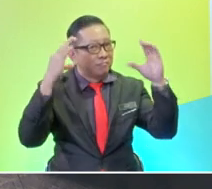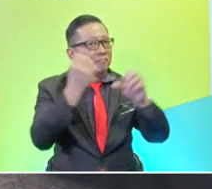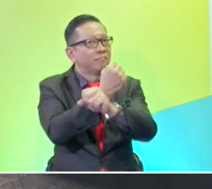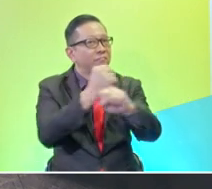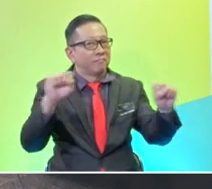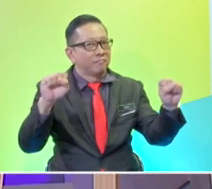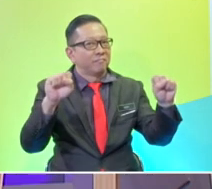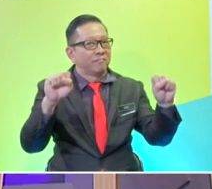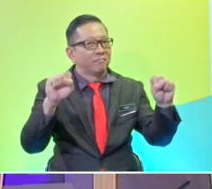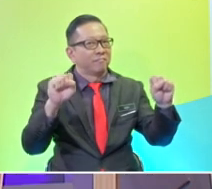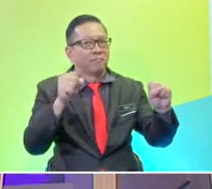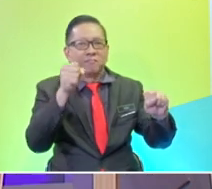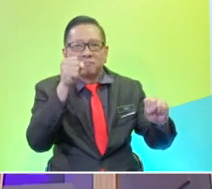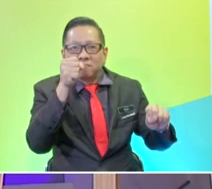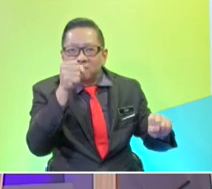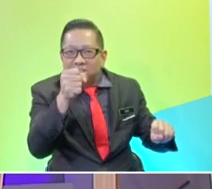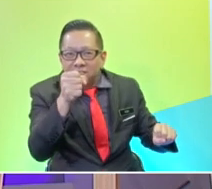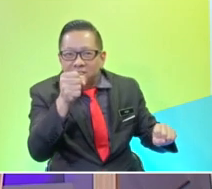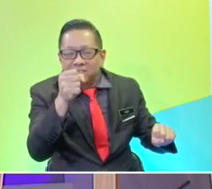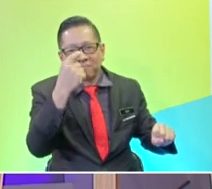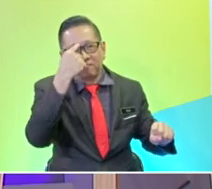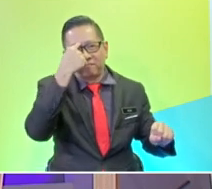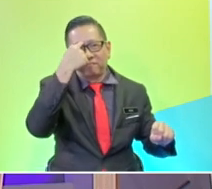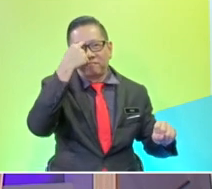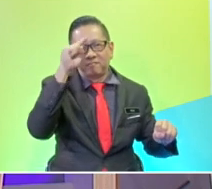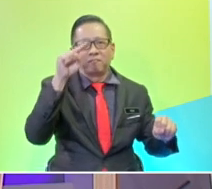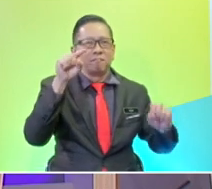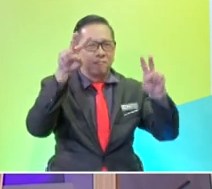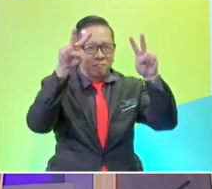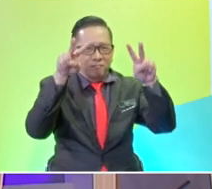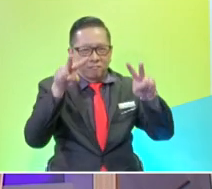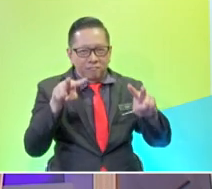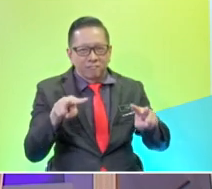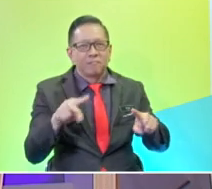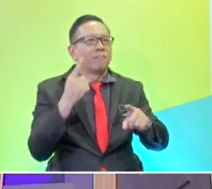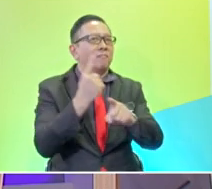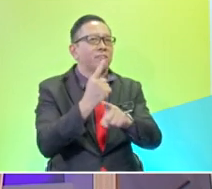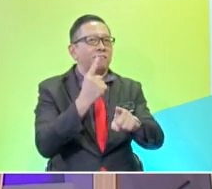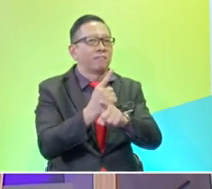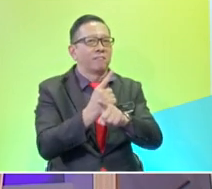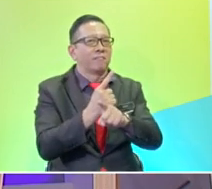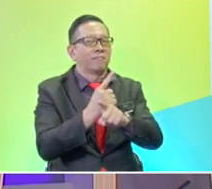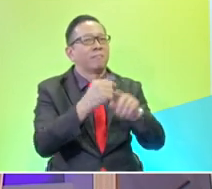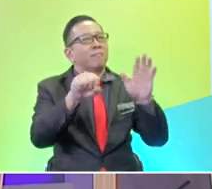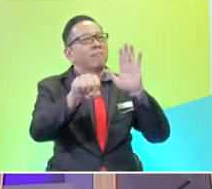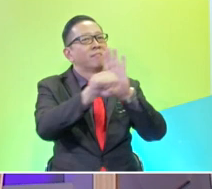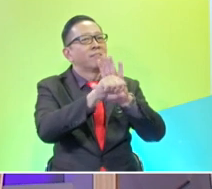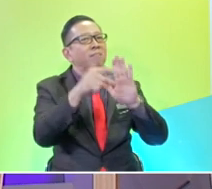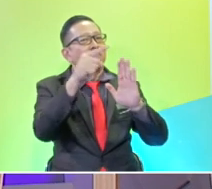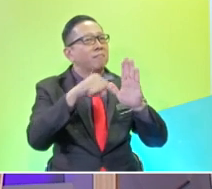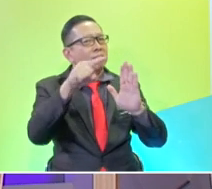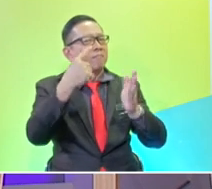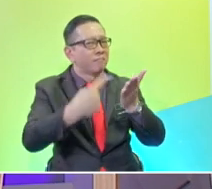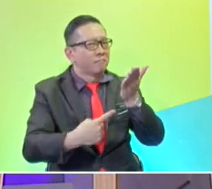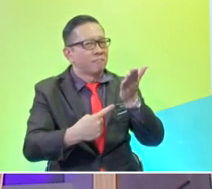kontak ajaib nih gua di sini kan tajam untuk terlihat ah yang simbol yang dibulatkan ini simbol